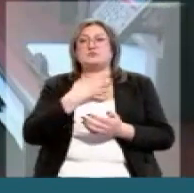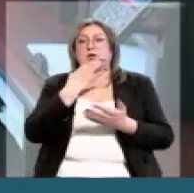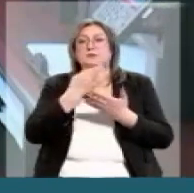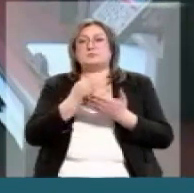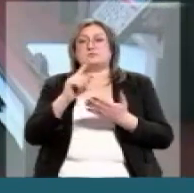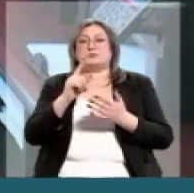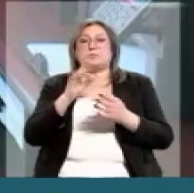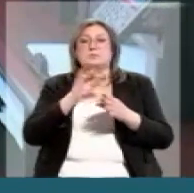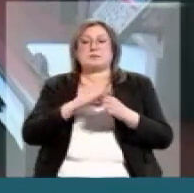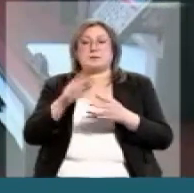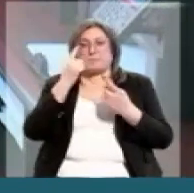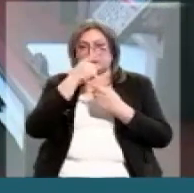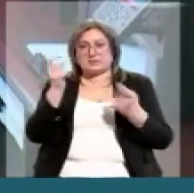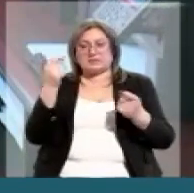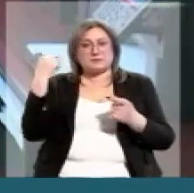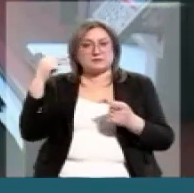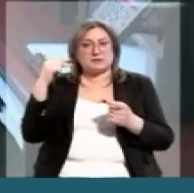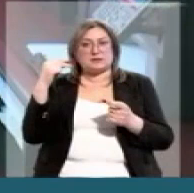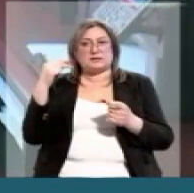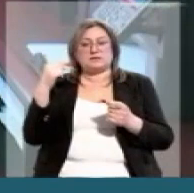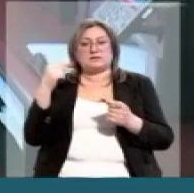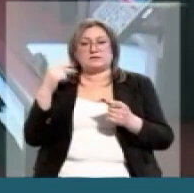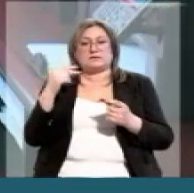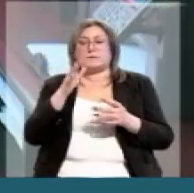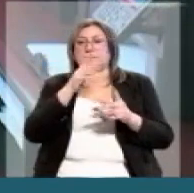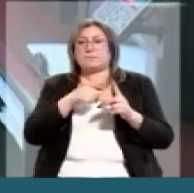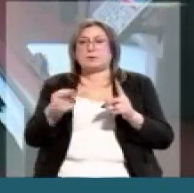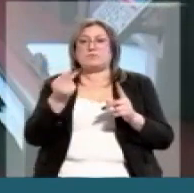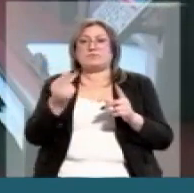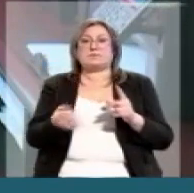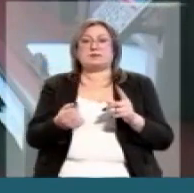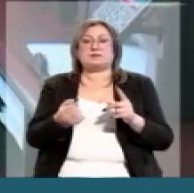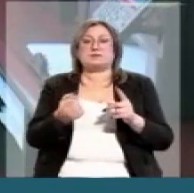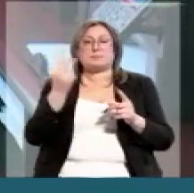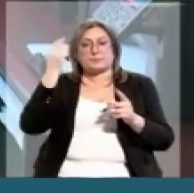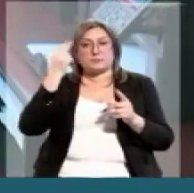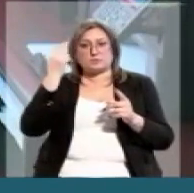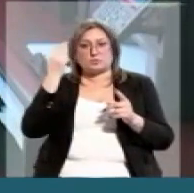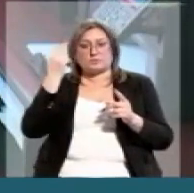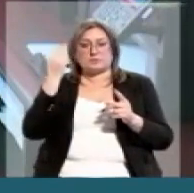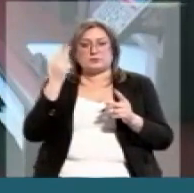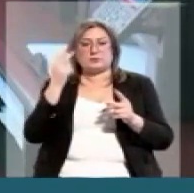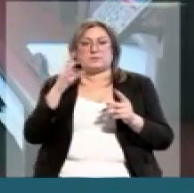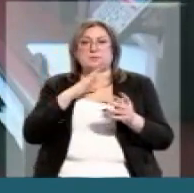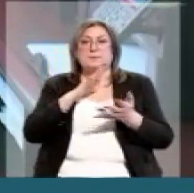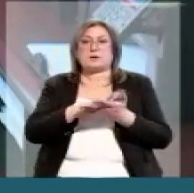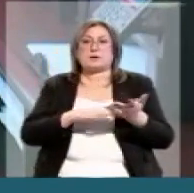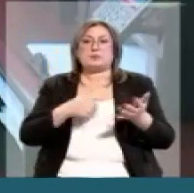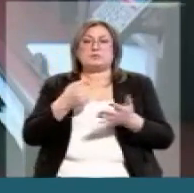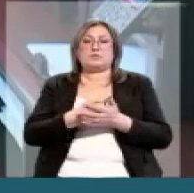в рамках исполнения послания президента периоды выплаты пособий были продлены